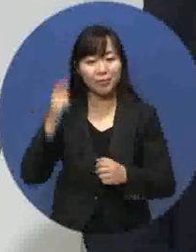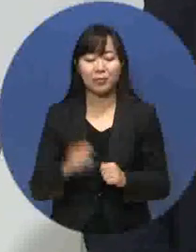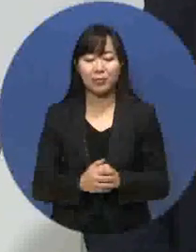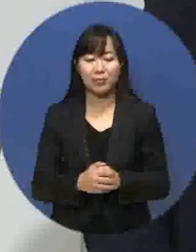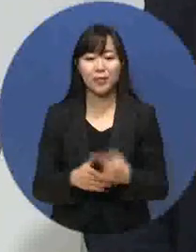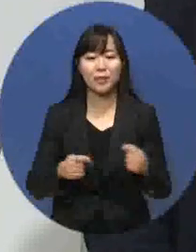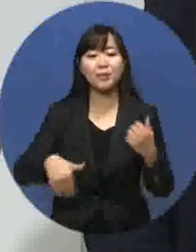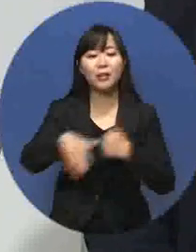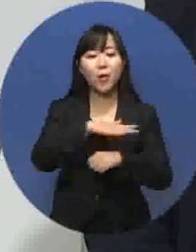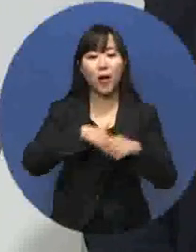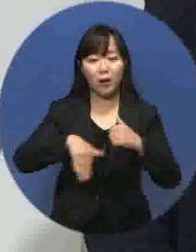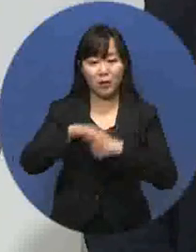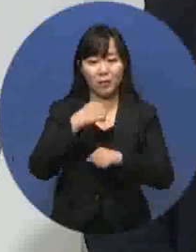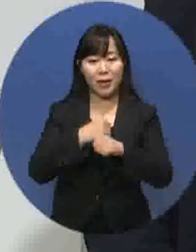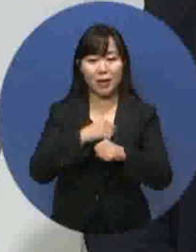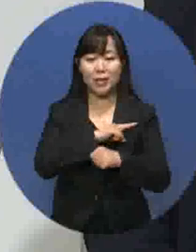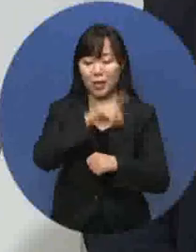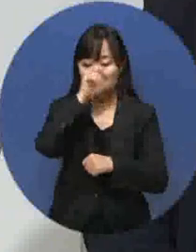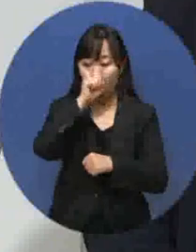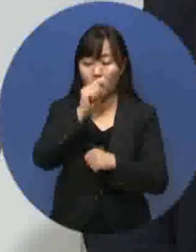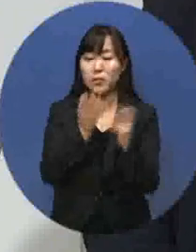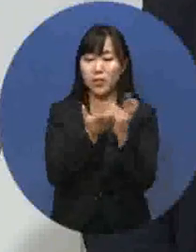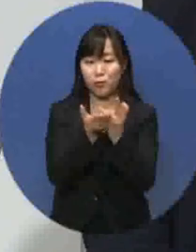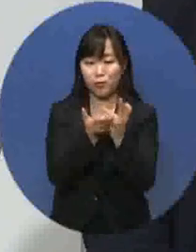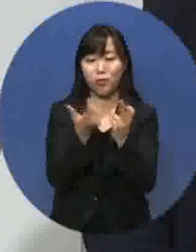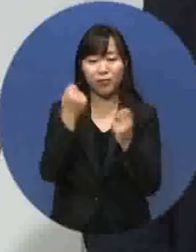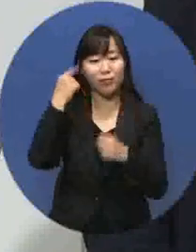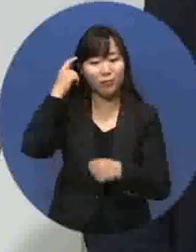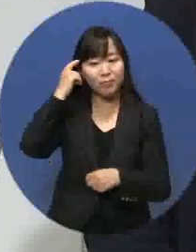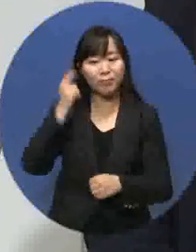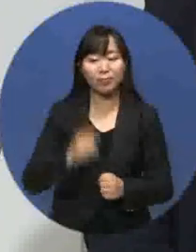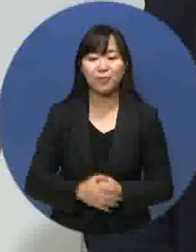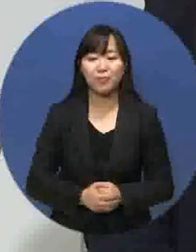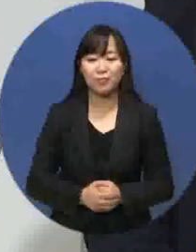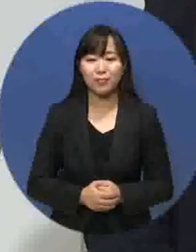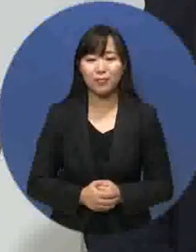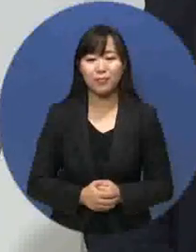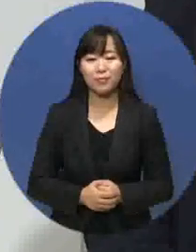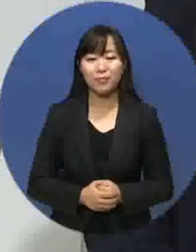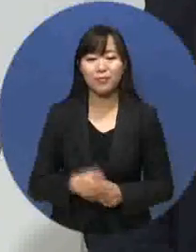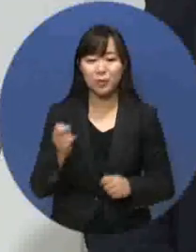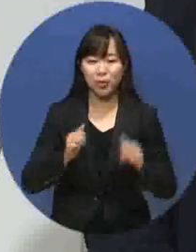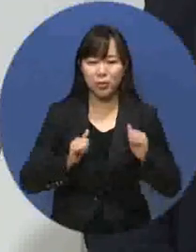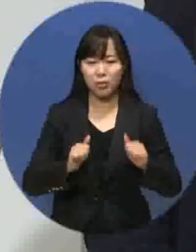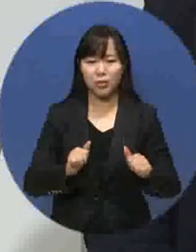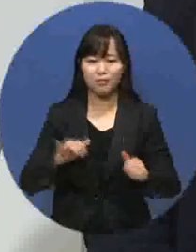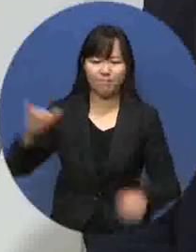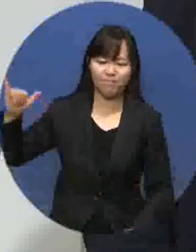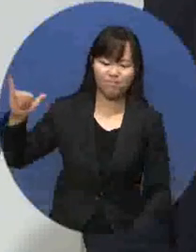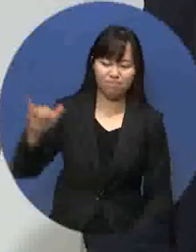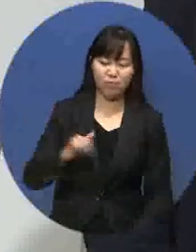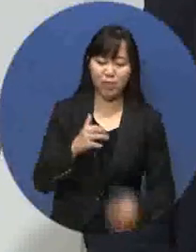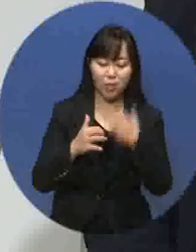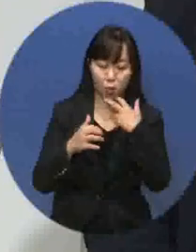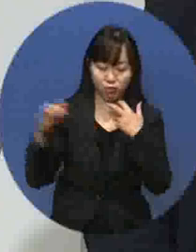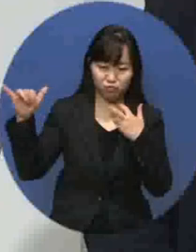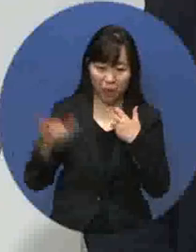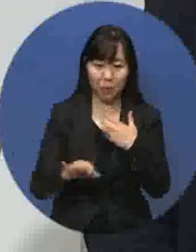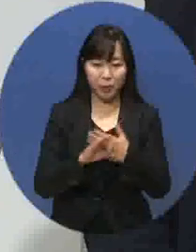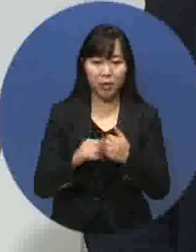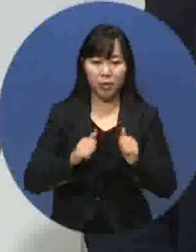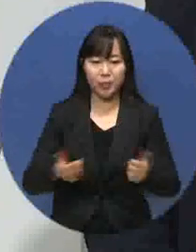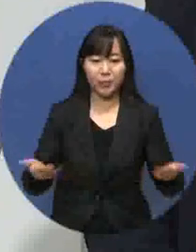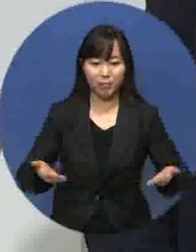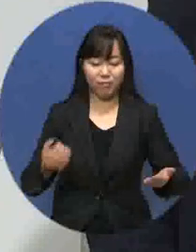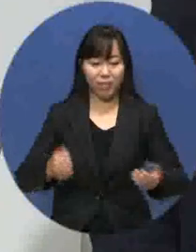상태를 만들기에 가장 좋은 지역이 아닌가 싶고요. 또 열심히 또 서울 올라오면 열심히 또 일할 수 있는